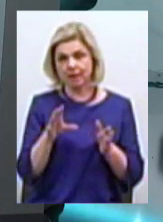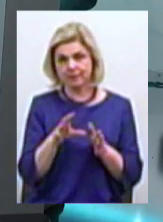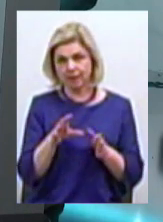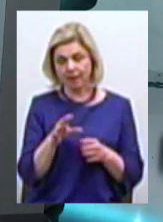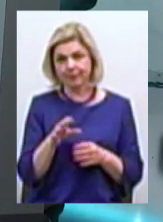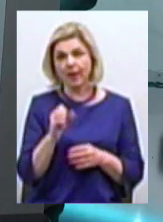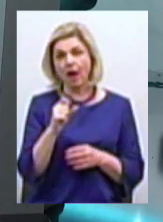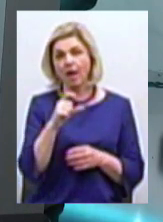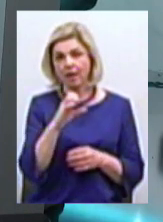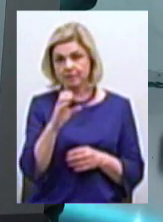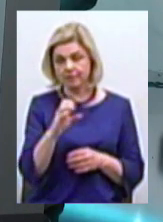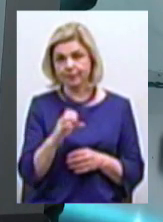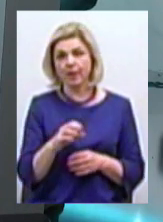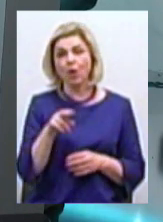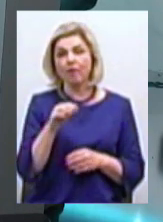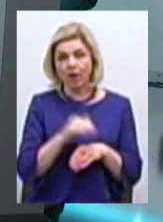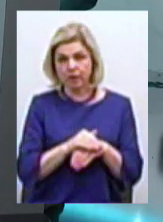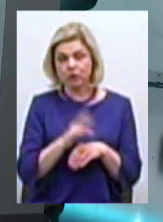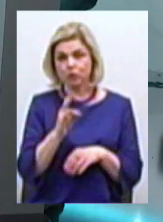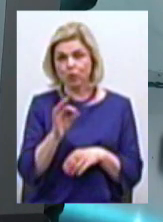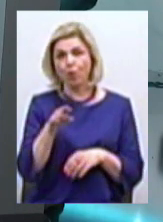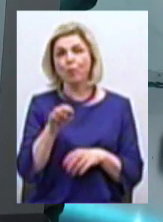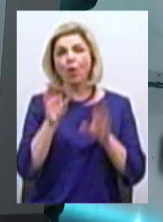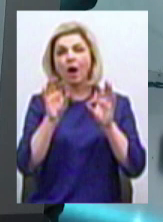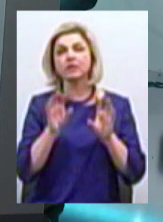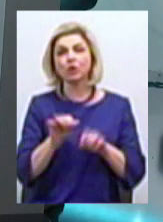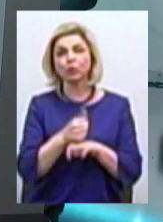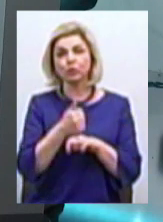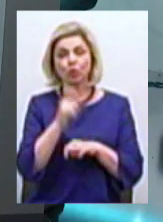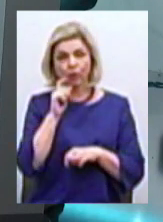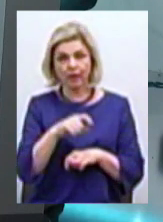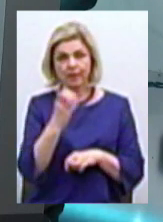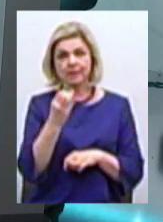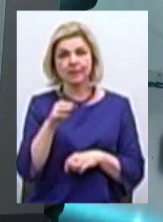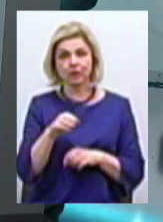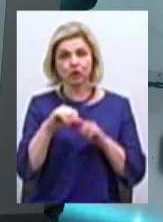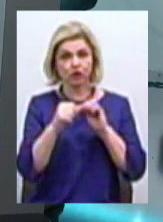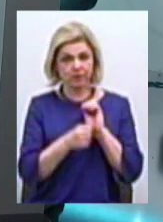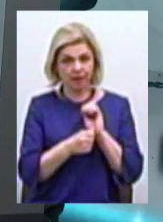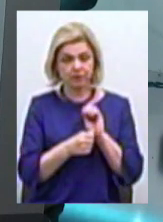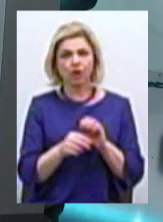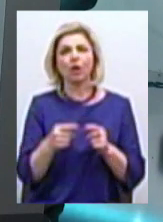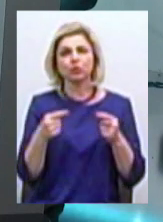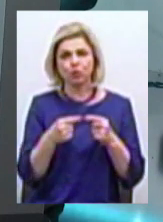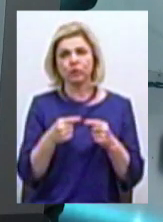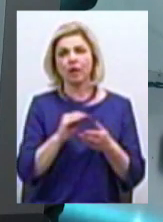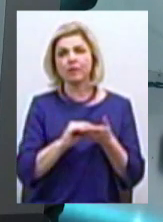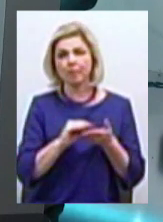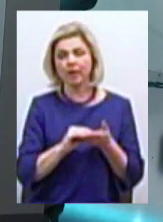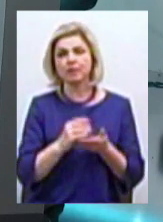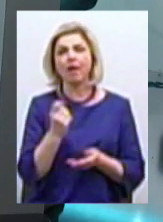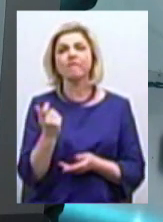Фактично, за Конституцією України, стаття 16, якщо не помиляюсь, там чітко сказано, що